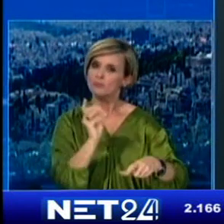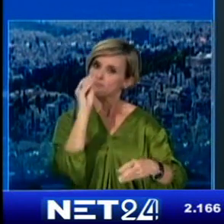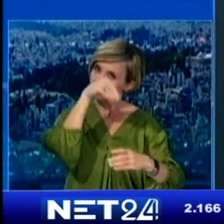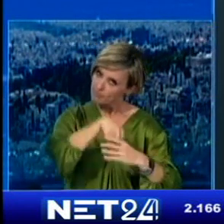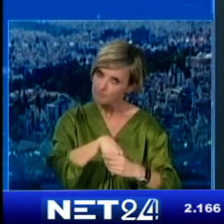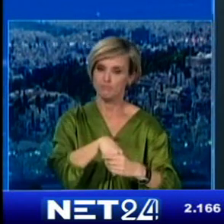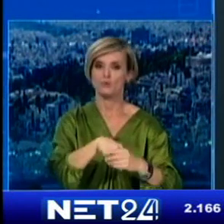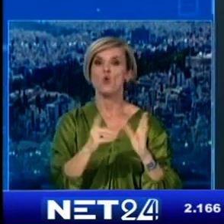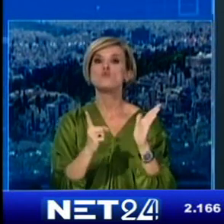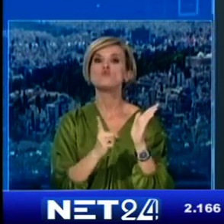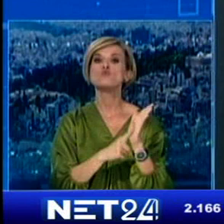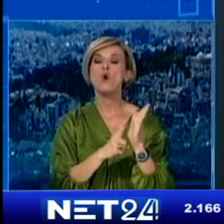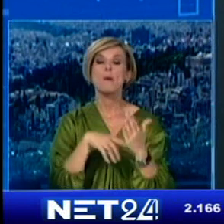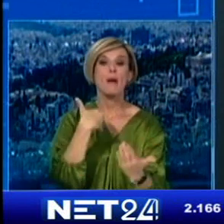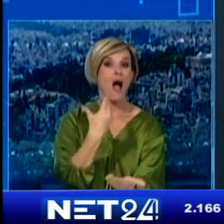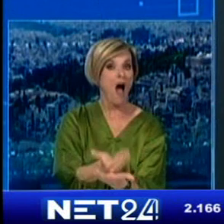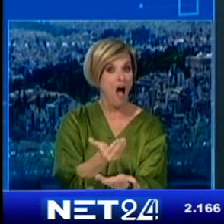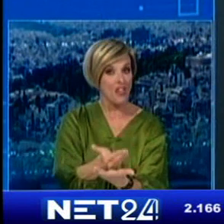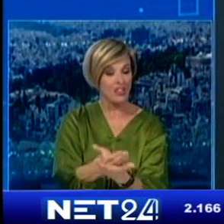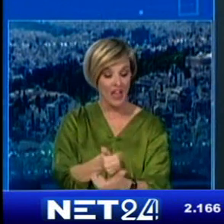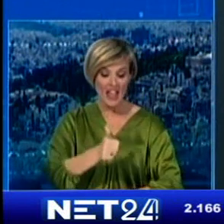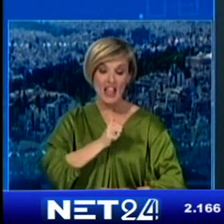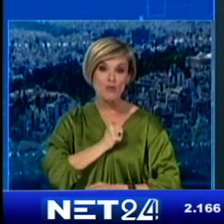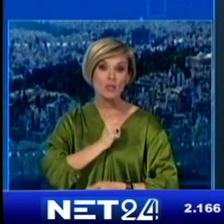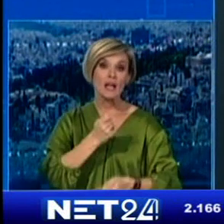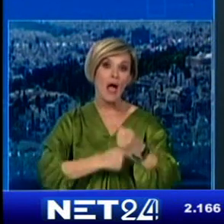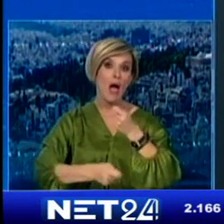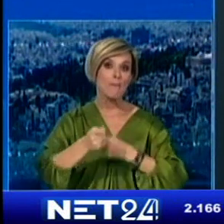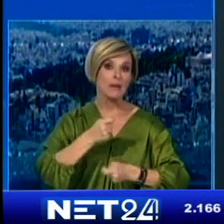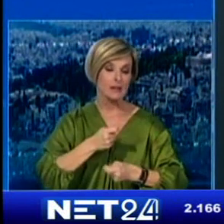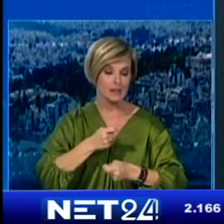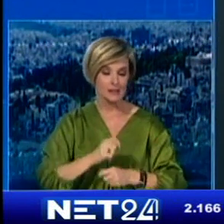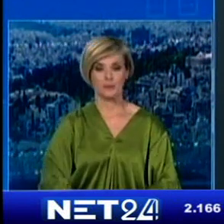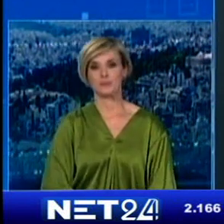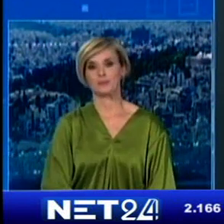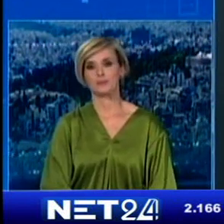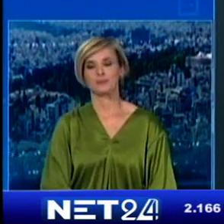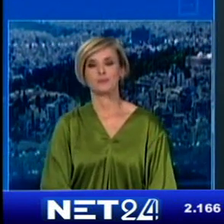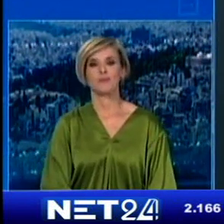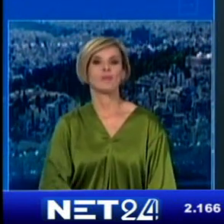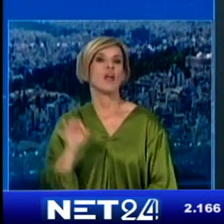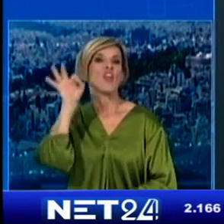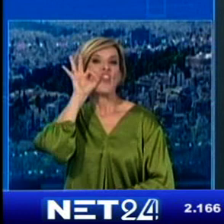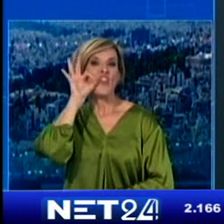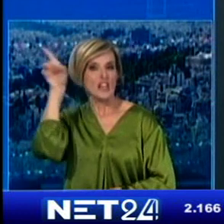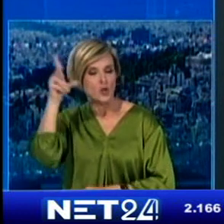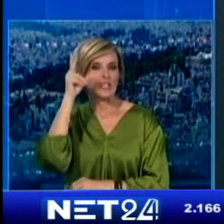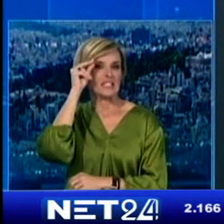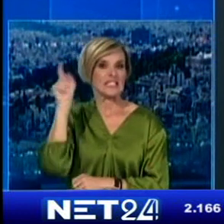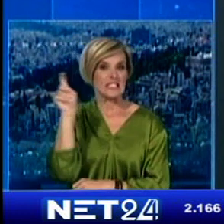και αυτές των νομίμων αδειοδοτουμένων ιδιωτικών επιχειρήσεων. Τέλος, στις περιφερειακές ενότητες Θεσσαλονίκης και